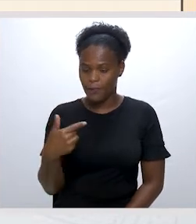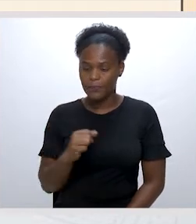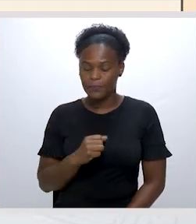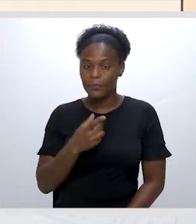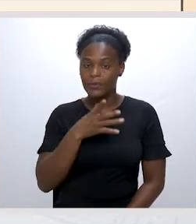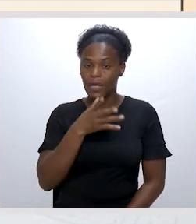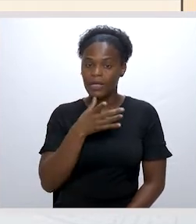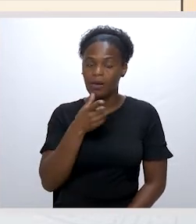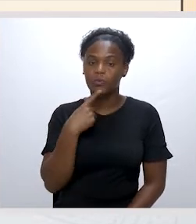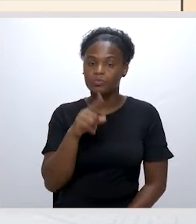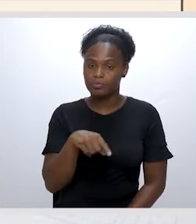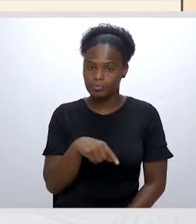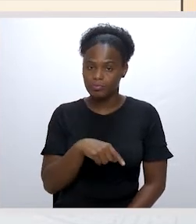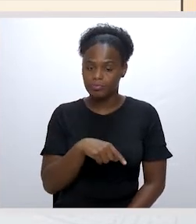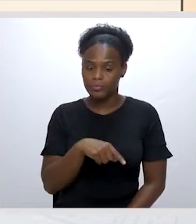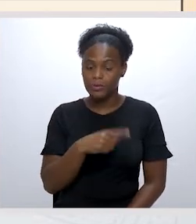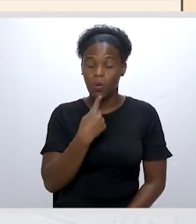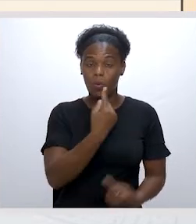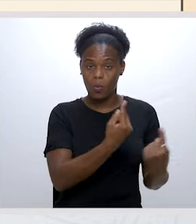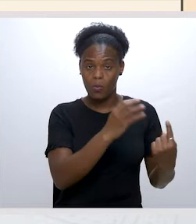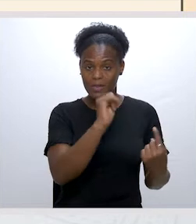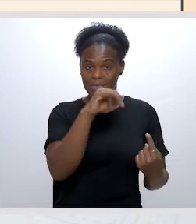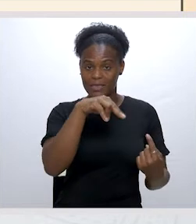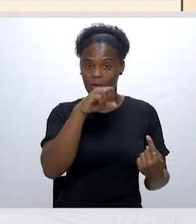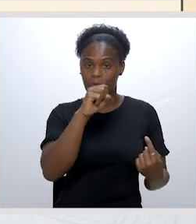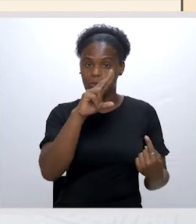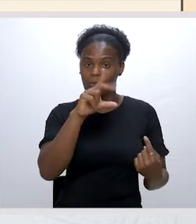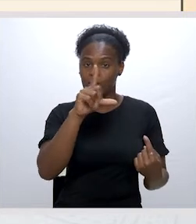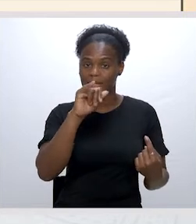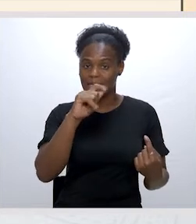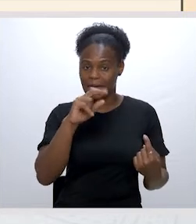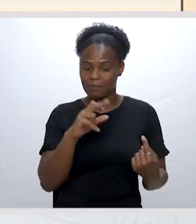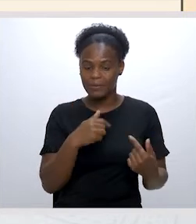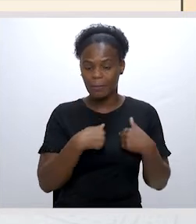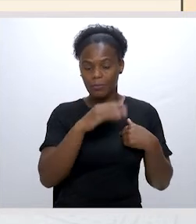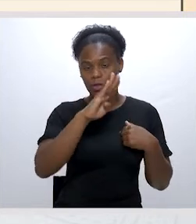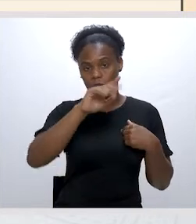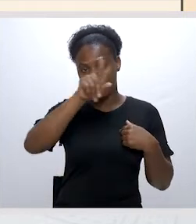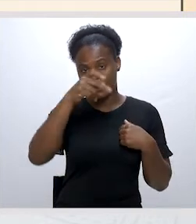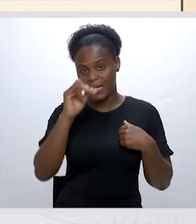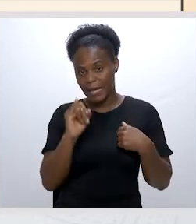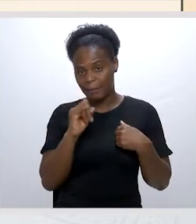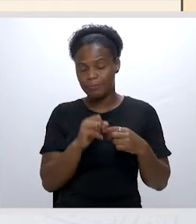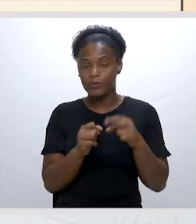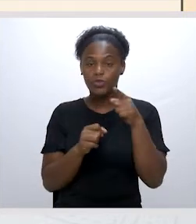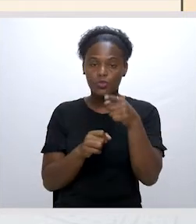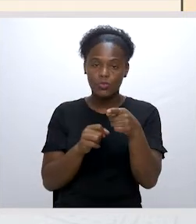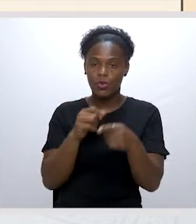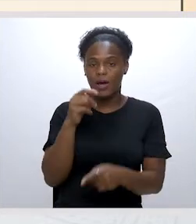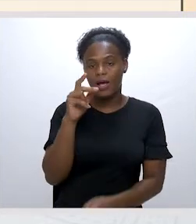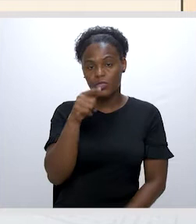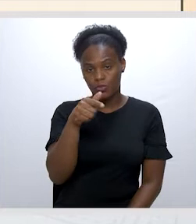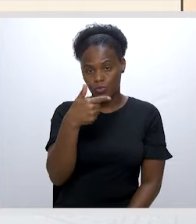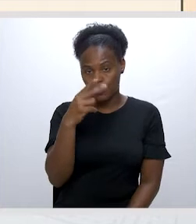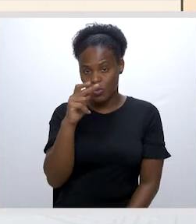Répétez au singulier. J'ai, tu as,